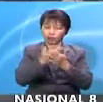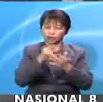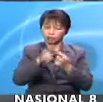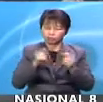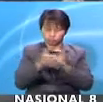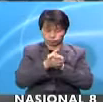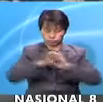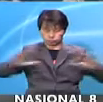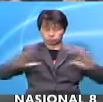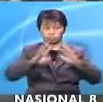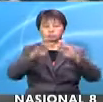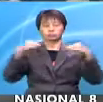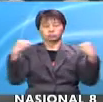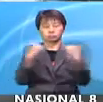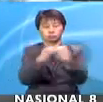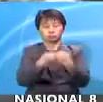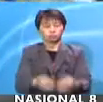keselamatan masyarakat